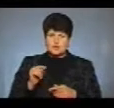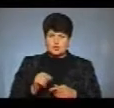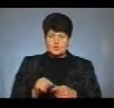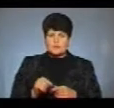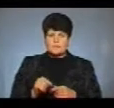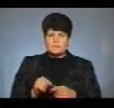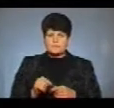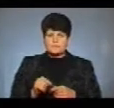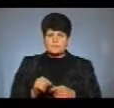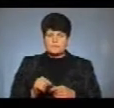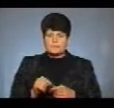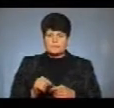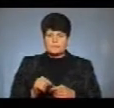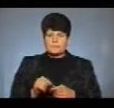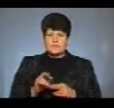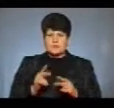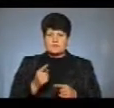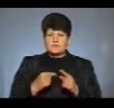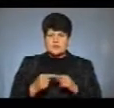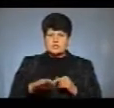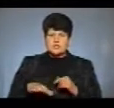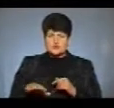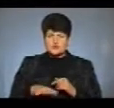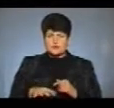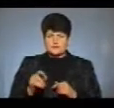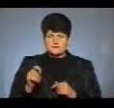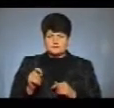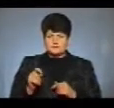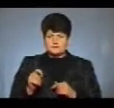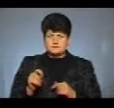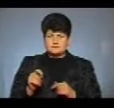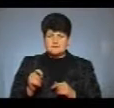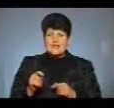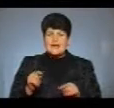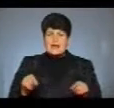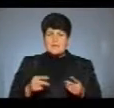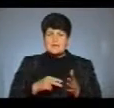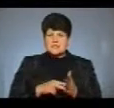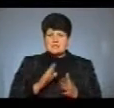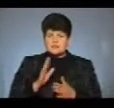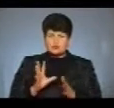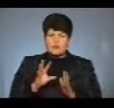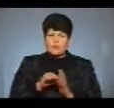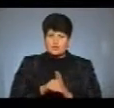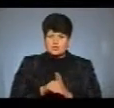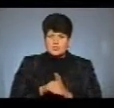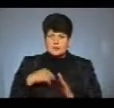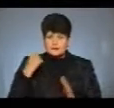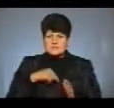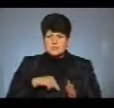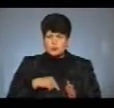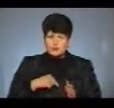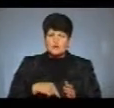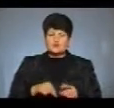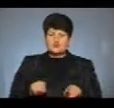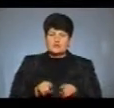з зони бойових дій. От. Реабілітація буде включати в себе як психологічну, так і